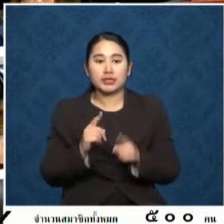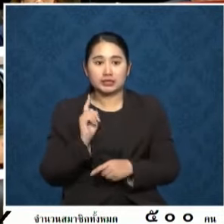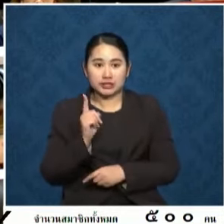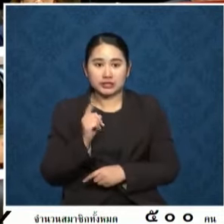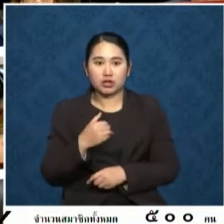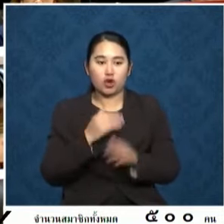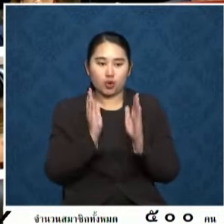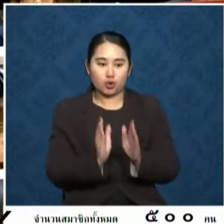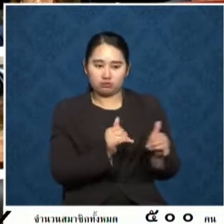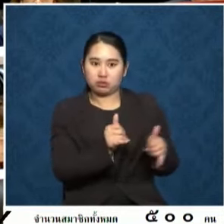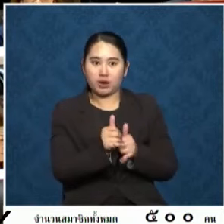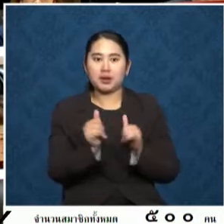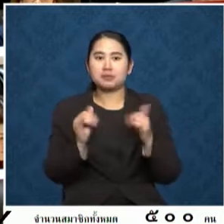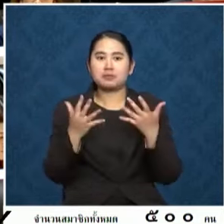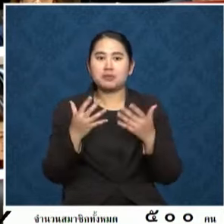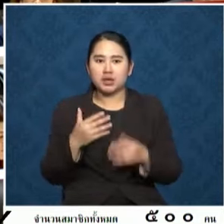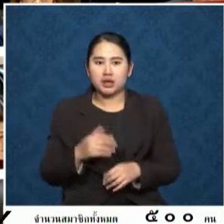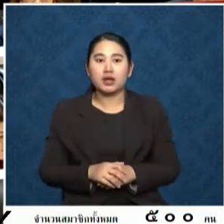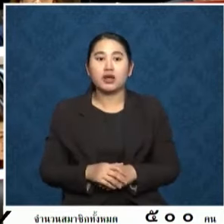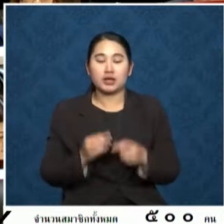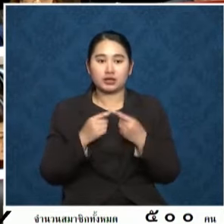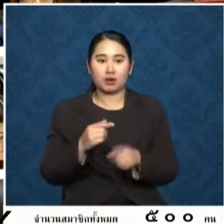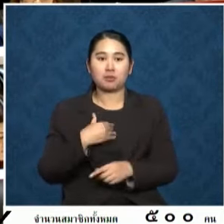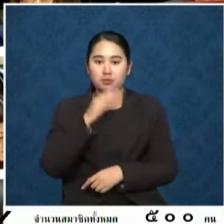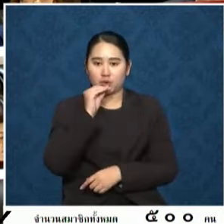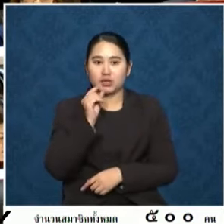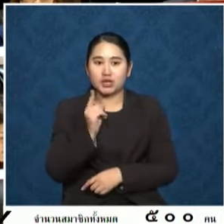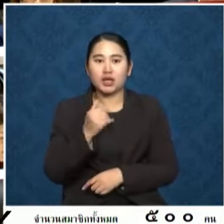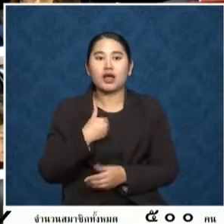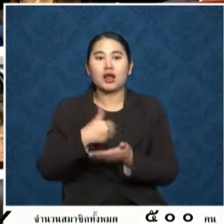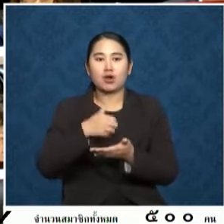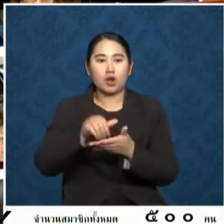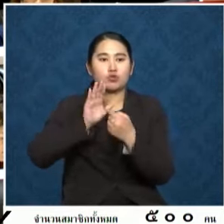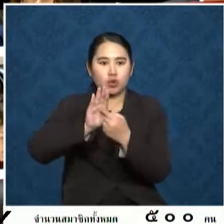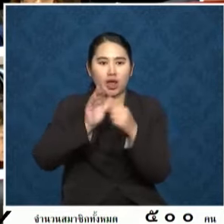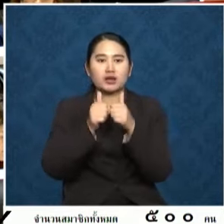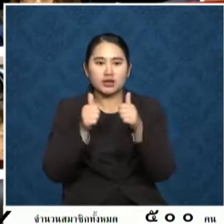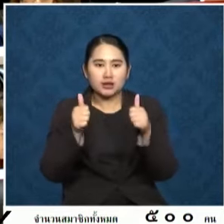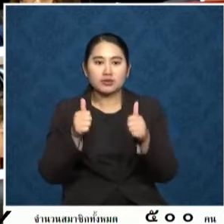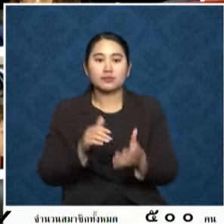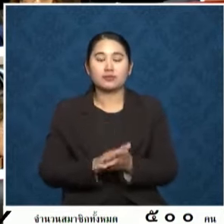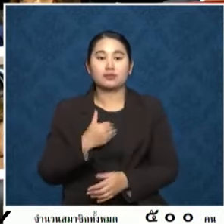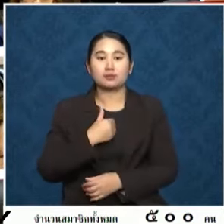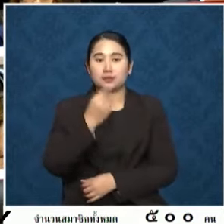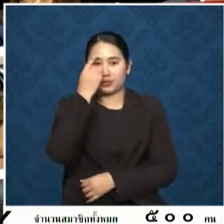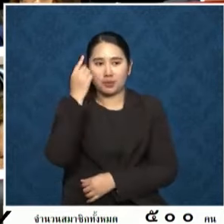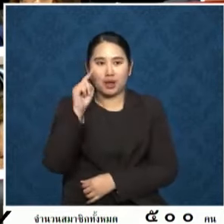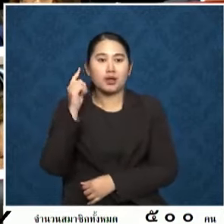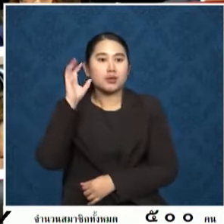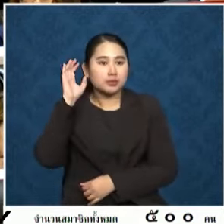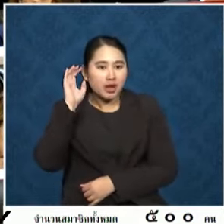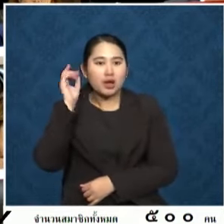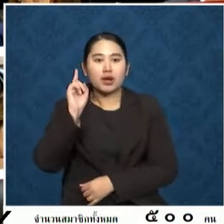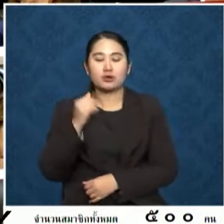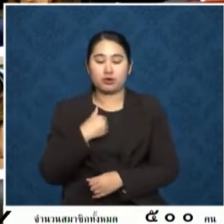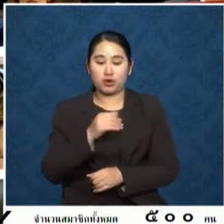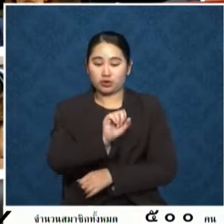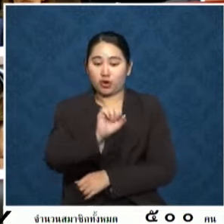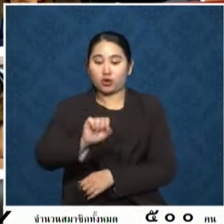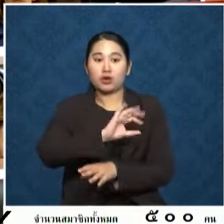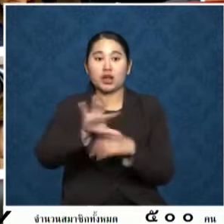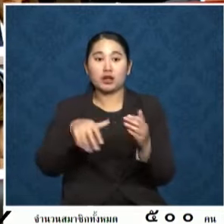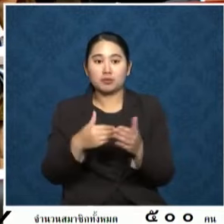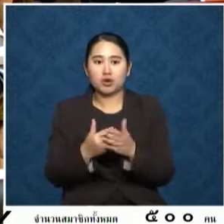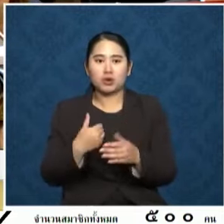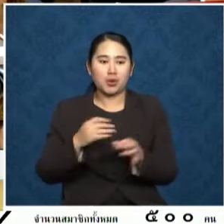ไม่มีคนอยู่เบื้องหลังเลยเขาเลยก็ได้และจริงๆกรณีแบบนี้มันเป็นตัวอย่างที่ดีผมเชื่อว่าเรานักการเมืองทั้งหลายเนี่ยนะครับ